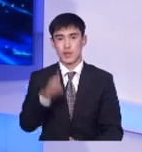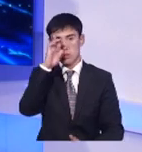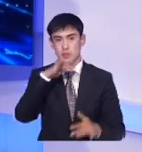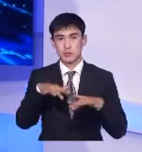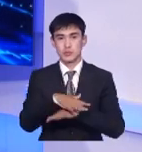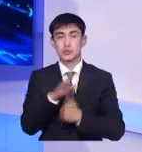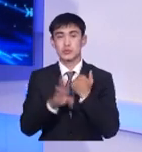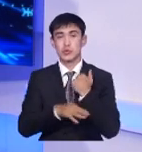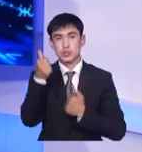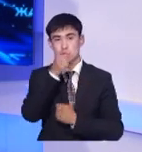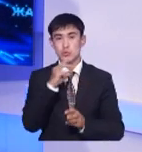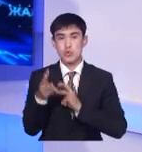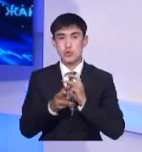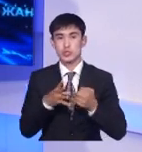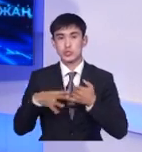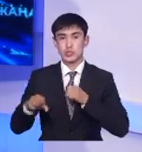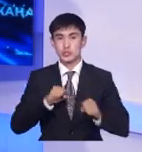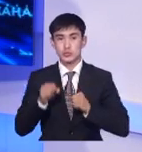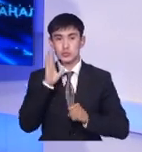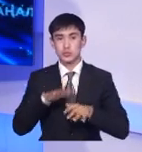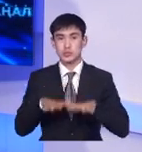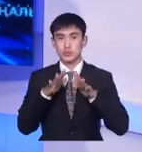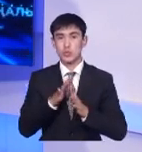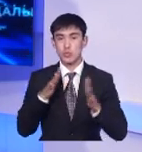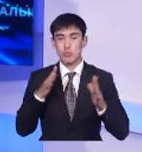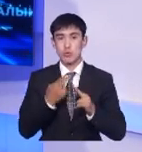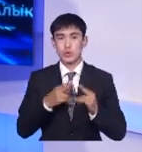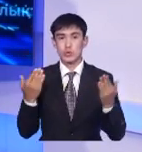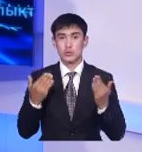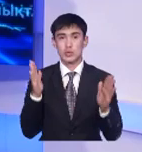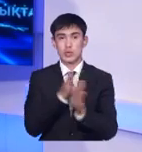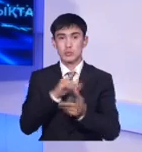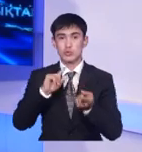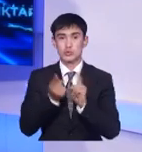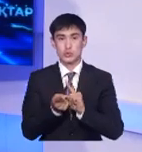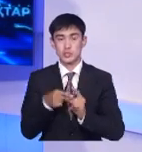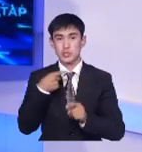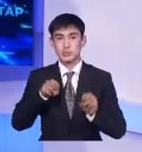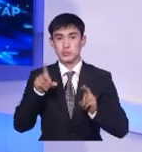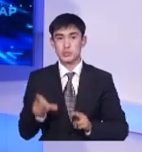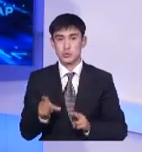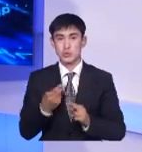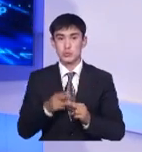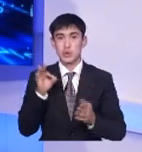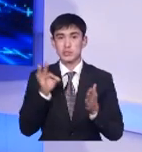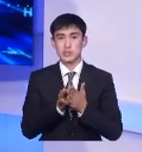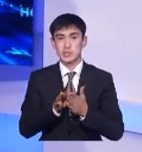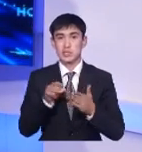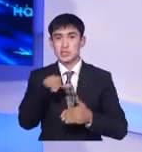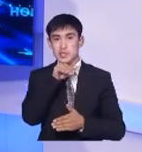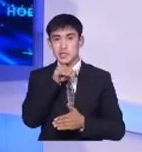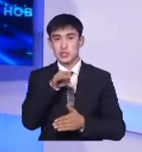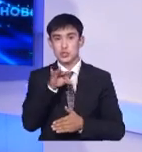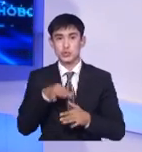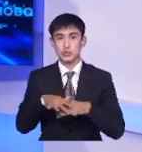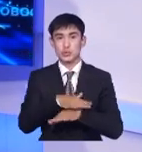Елімізде соңғы жылдары өрт, жер сілкінісімен су тасқыны жүрді. Бұл жаһандық климаттың өзгеруінен дейді мамандар. Осы мақсатта Текеліде